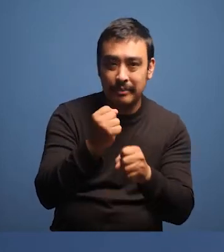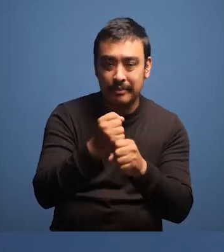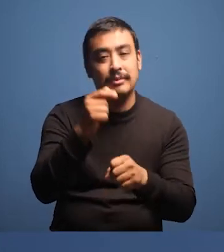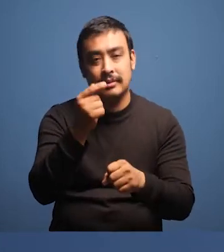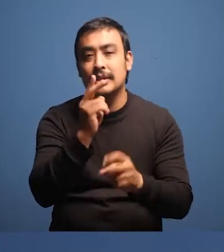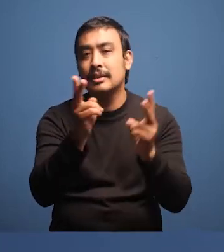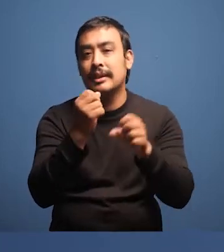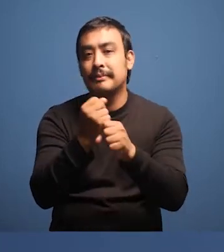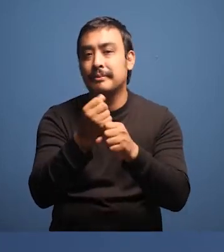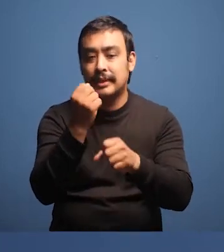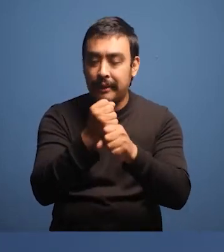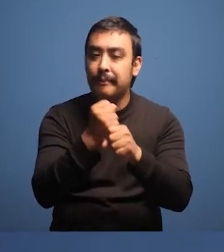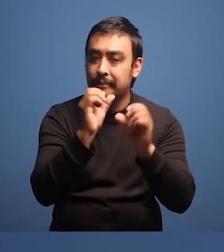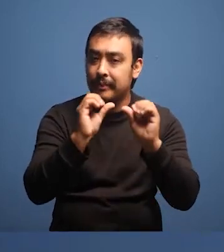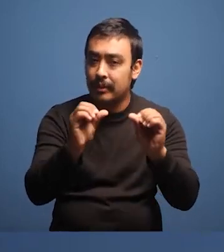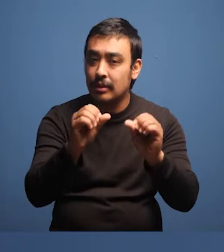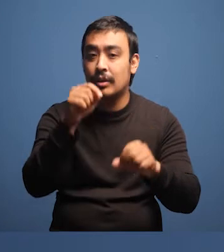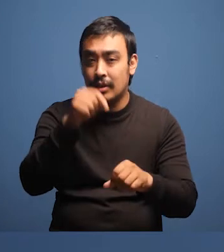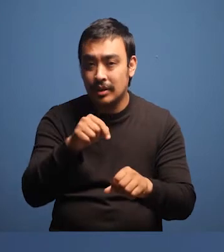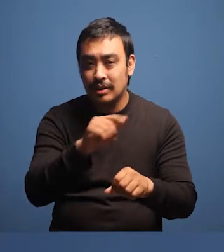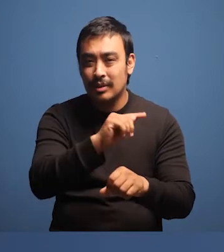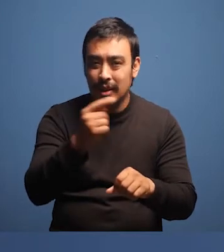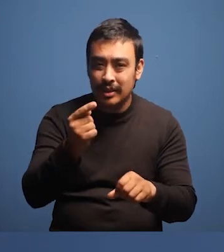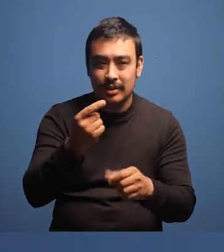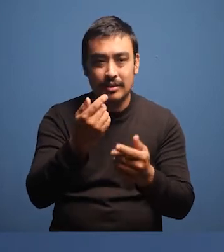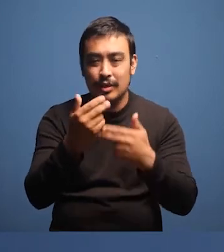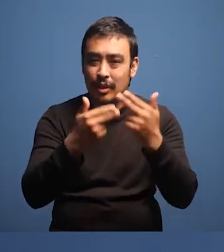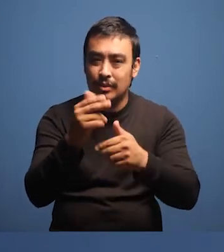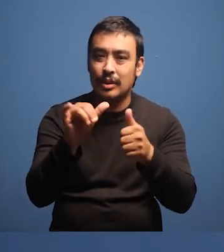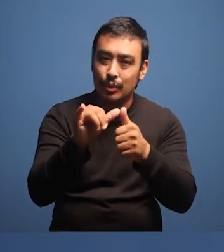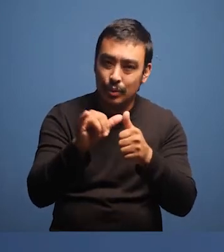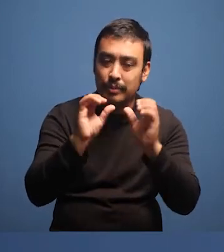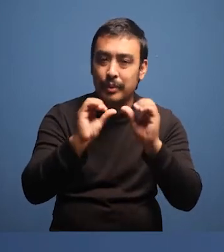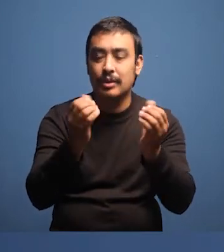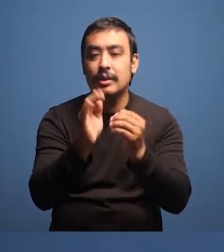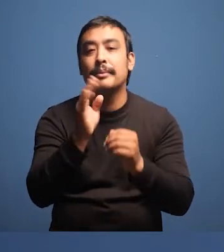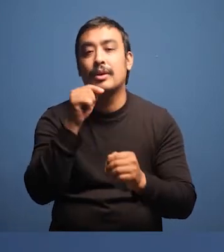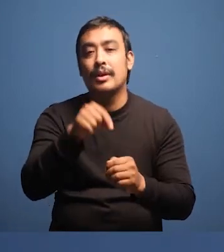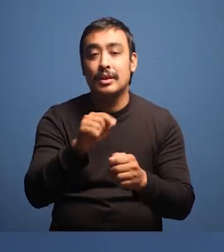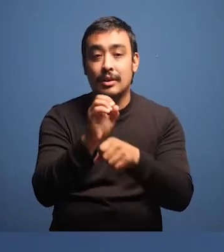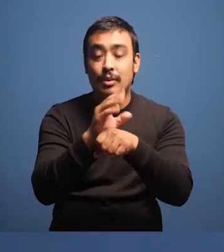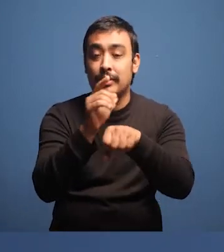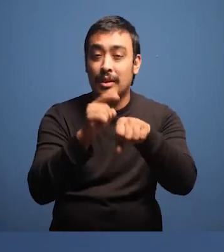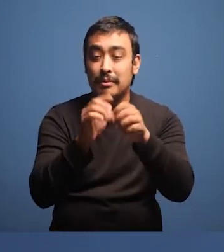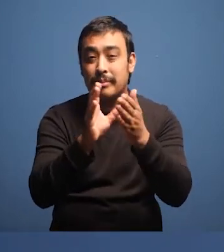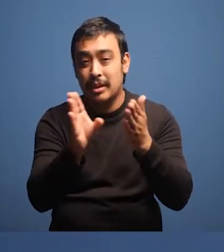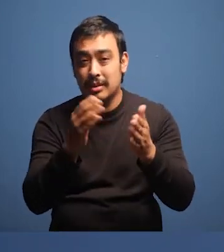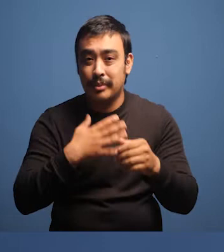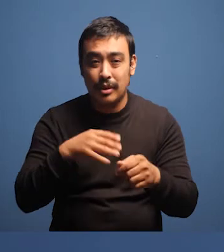हुन्थ्यो, कहिलेकाहीँ वर्क पर्पजको लागि युज गर्थ्यो भने अब कहिलेकाहीँ रिफ्रेसमेन्टको लागि भने युट्युब्सहरू युज गरिदिन्थ्यो भने अब कोभिड भएबाट चाहिँ अब मेरो